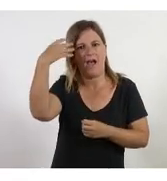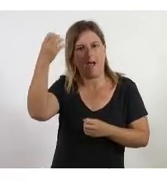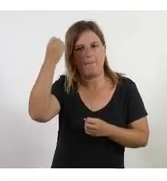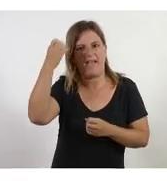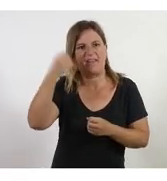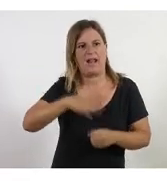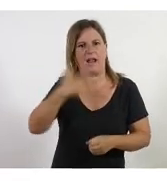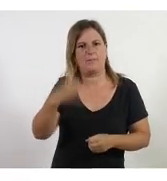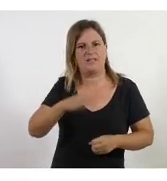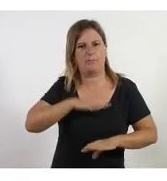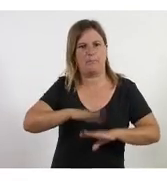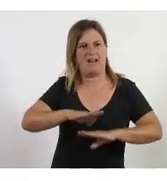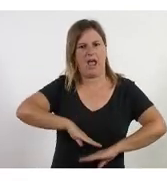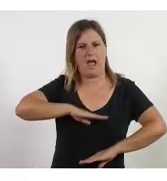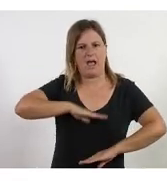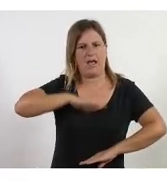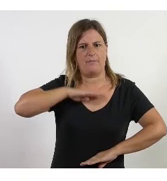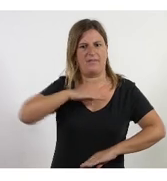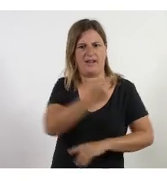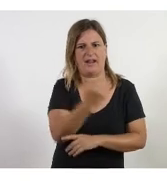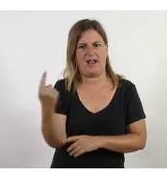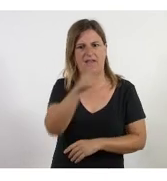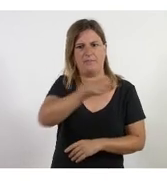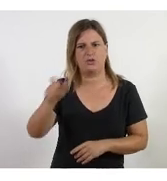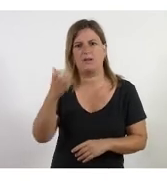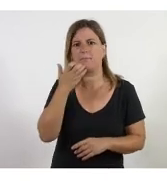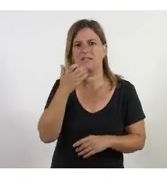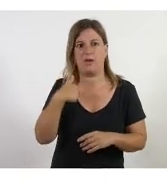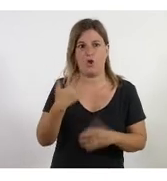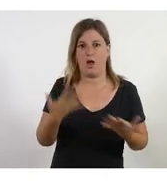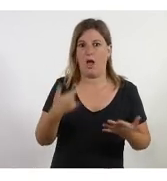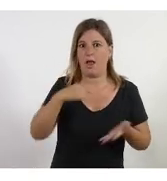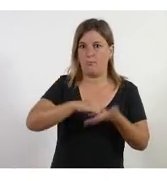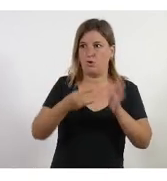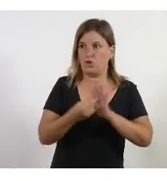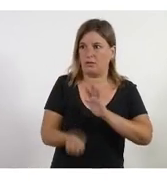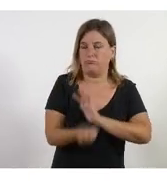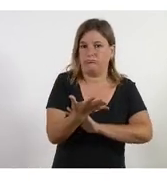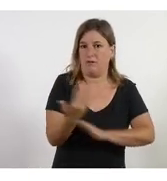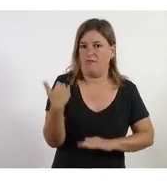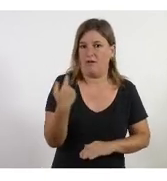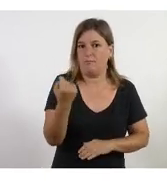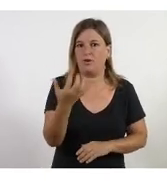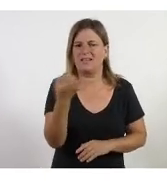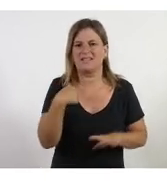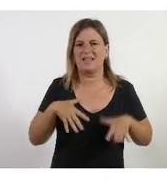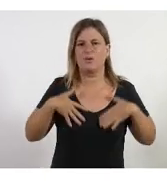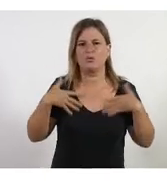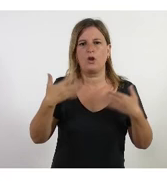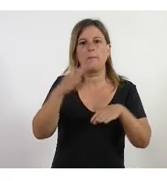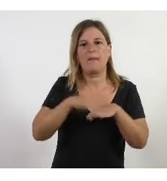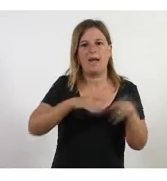persona. No? Parlem també de diversitat. Ara estem desenvolupant un projecte que em fa una especial il·lusió perquè parlem de persones que tenen